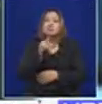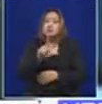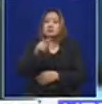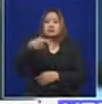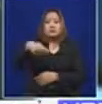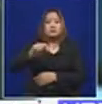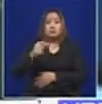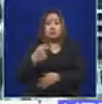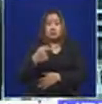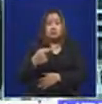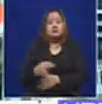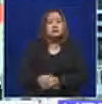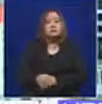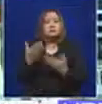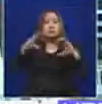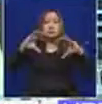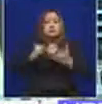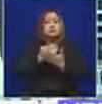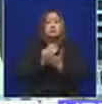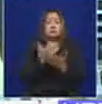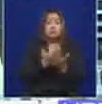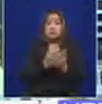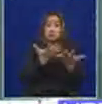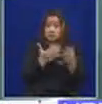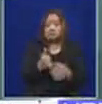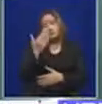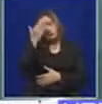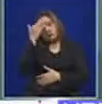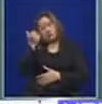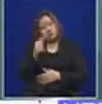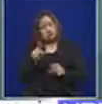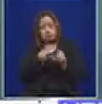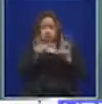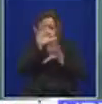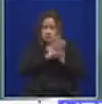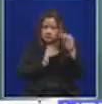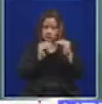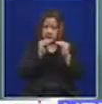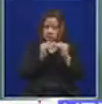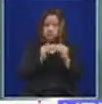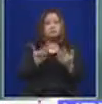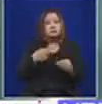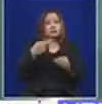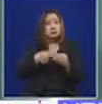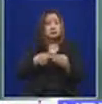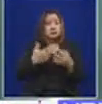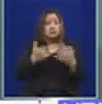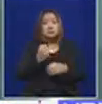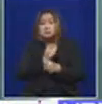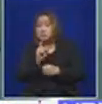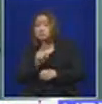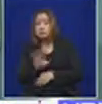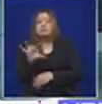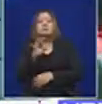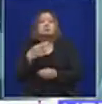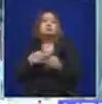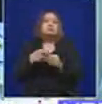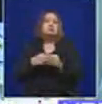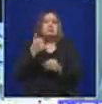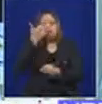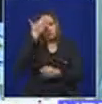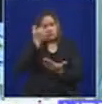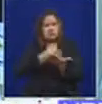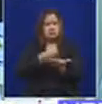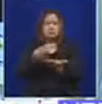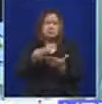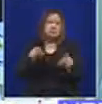นที่แท้จริงก็ทำให้ราคาปรับตัวสูงขึ้นใกล้เคียงกับน้ำมันประชาชนบางส่วนจึงหันกลับไปใช้น้ำมันตามเดิมส